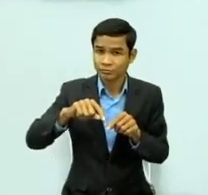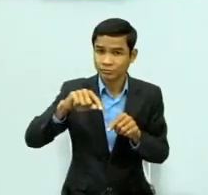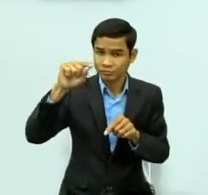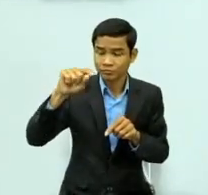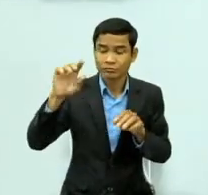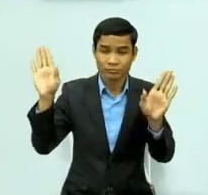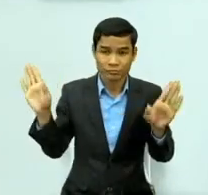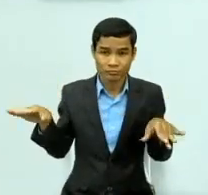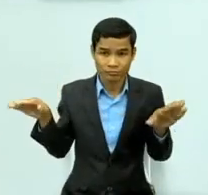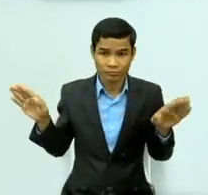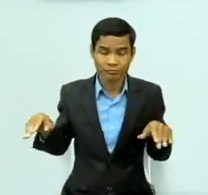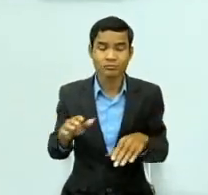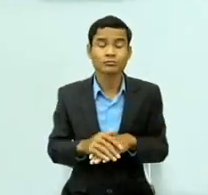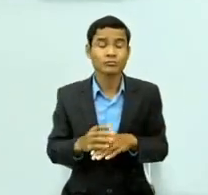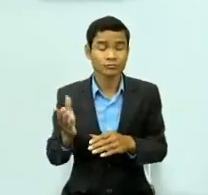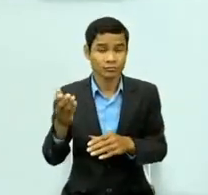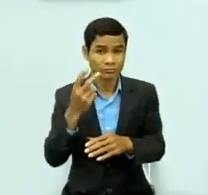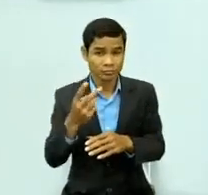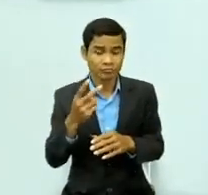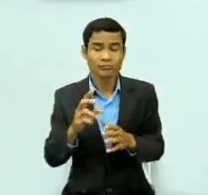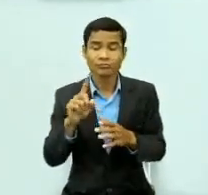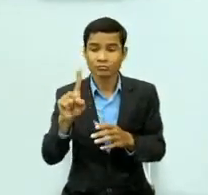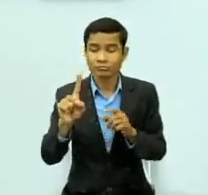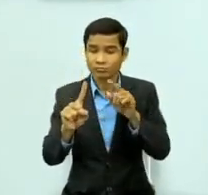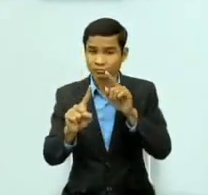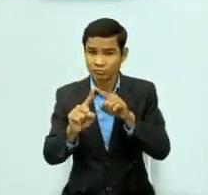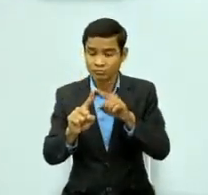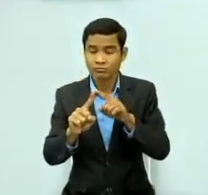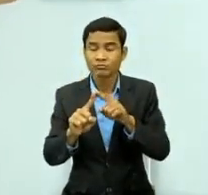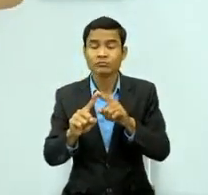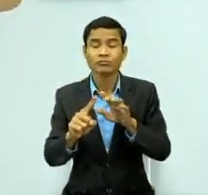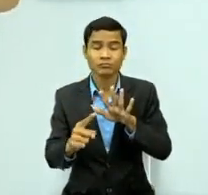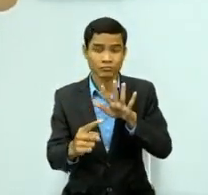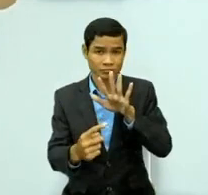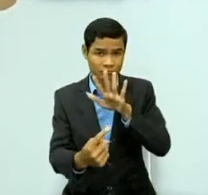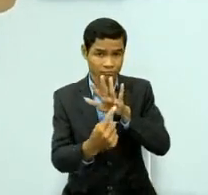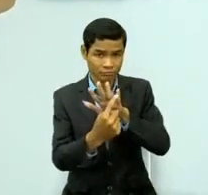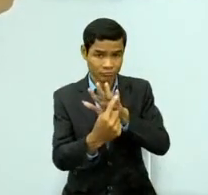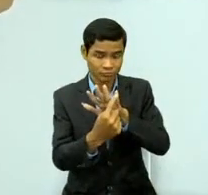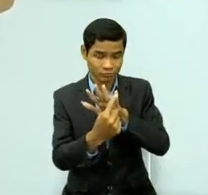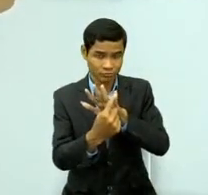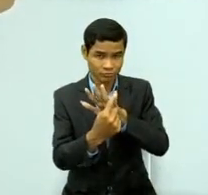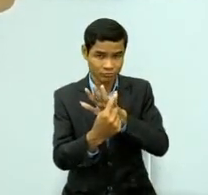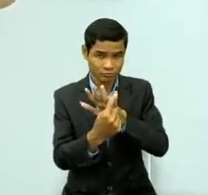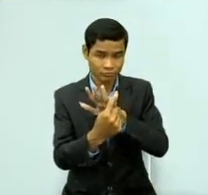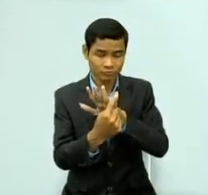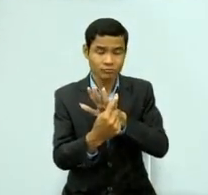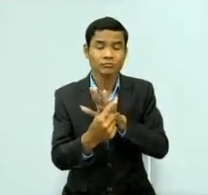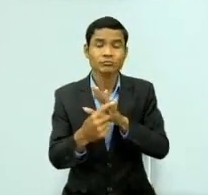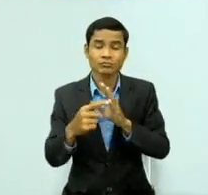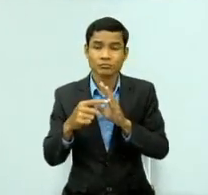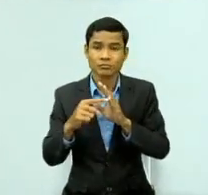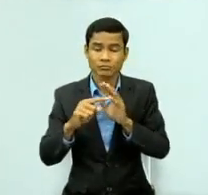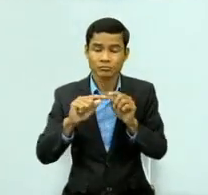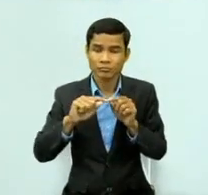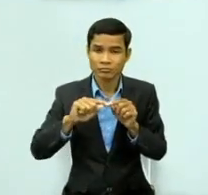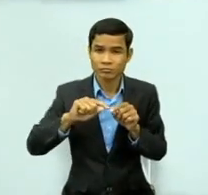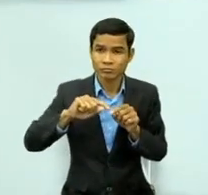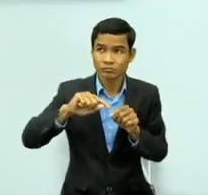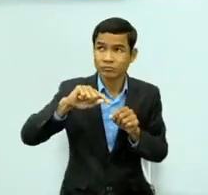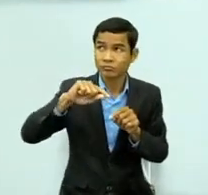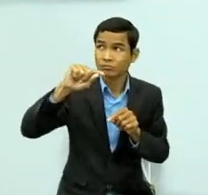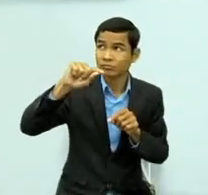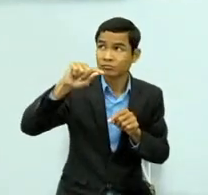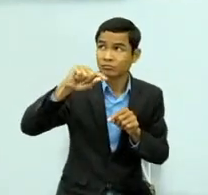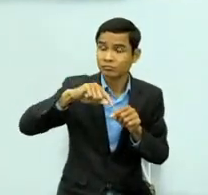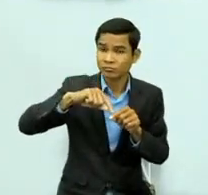ចាកូនមើលម្ដងទៀតអ្នកគ្រូយកចង្អុលដៃរបស់អ្នកគ្រូដាក់ឲ្យចំស្រាអើហើយគូភ្ជាប់ទៅនឹង